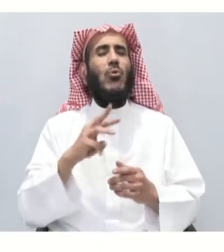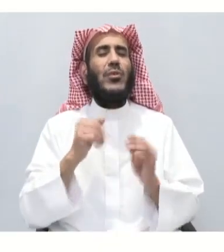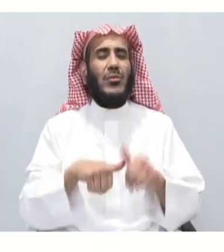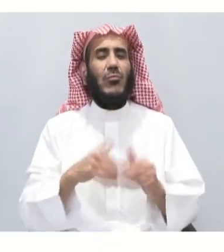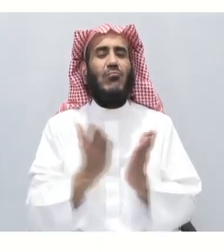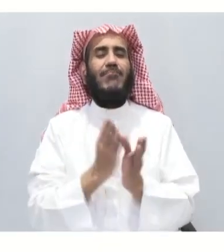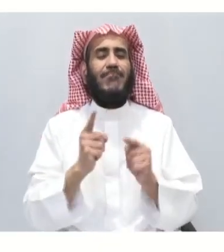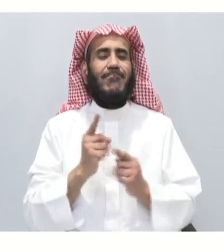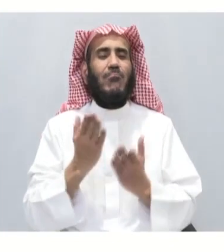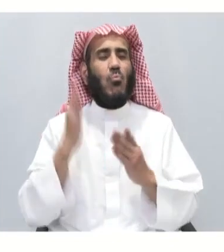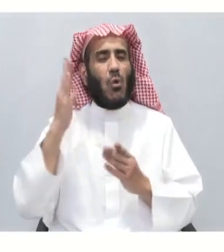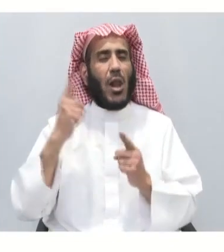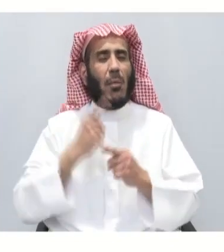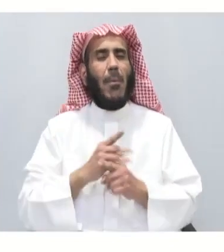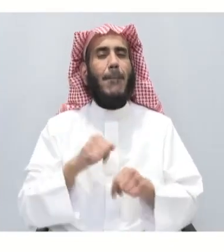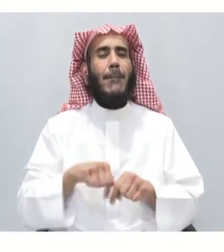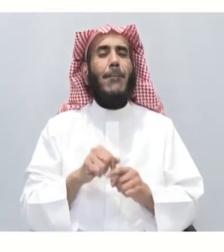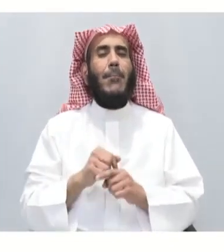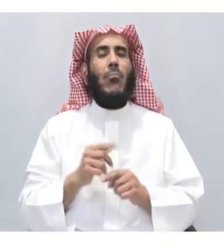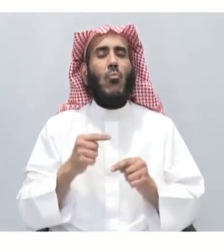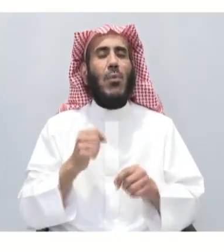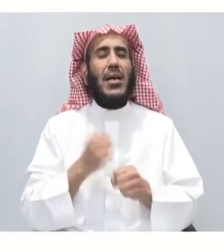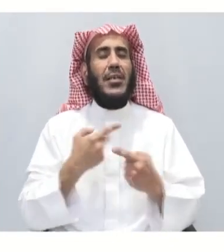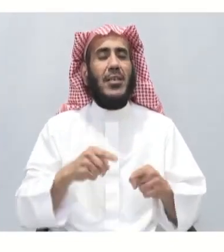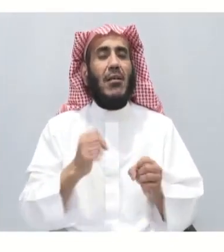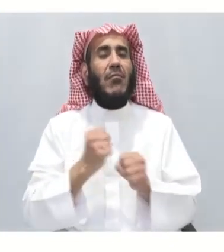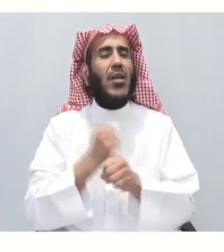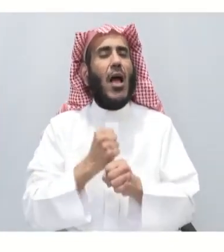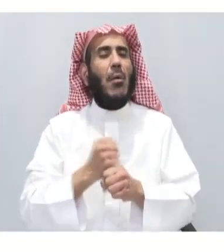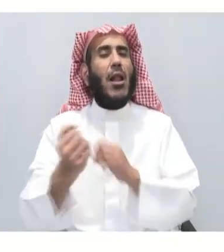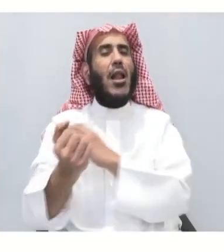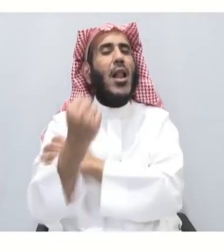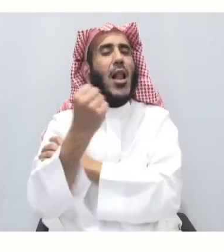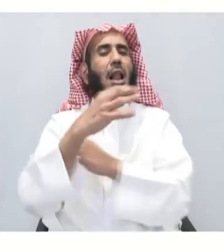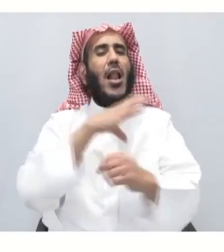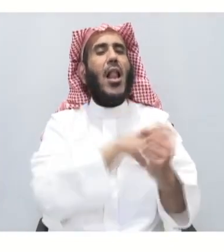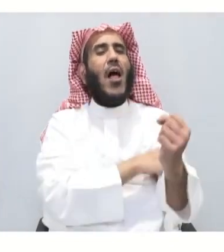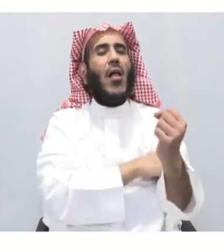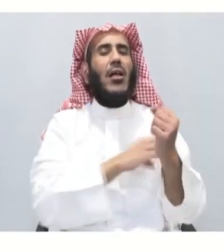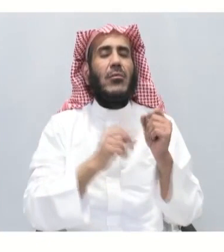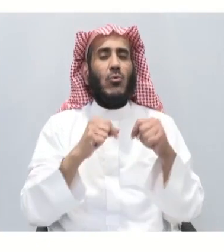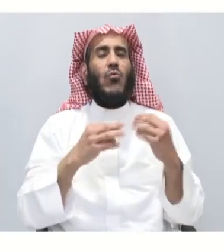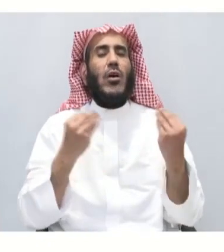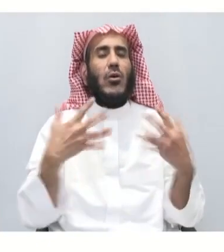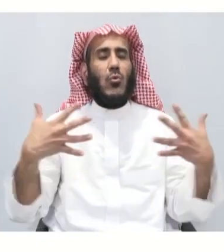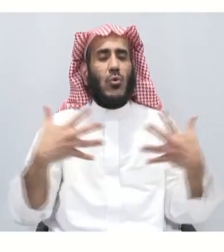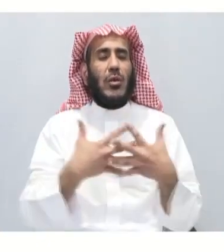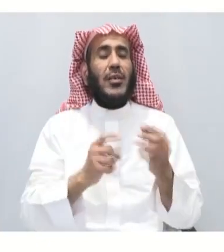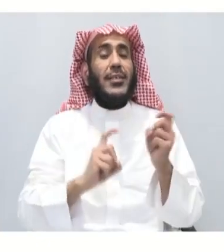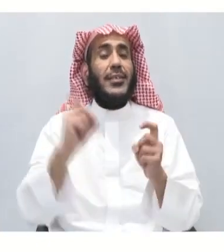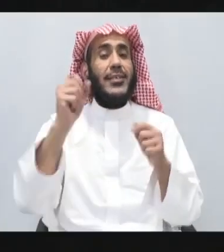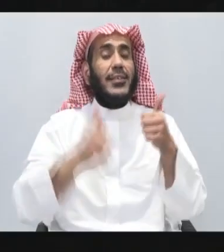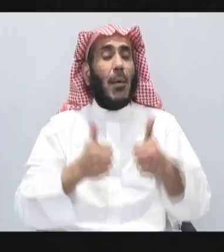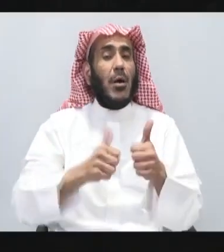متوسط لازلنا في عمل العضلات وسوف نشارككم اختبر